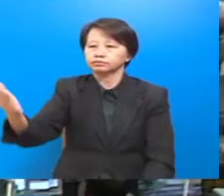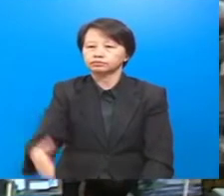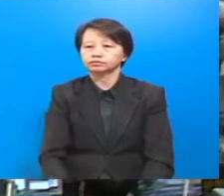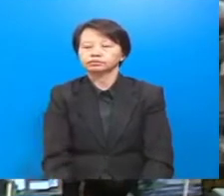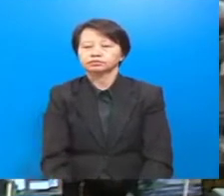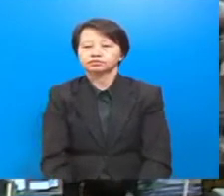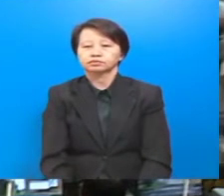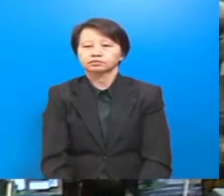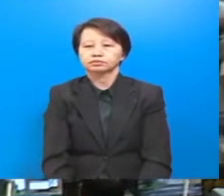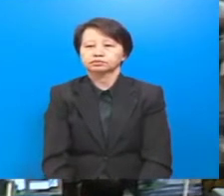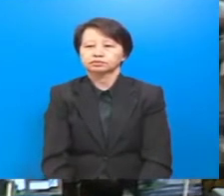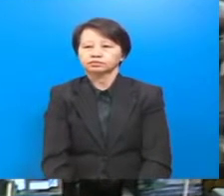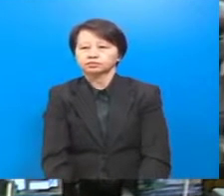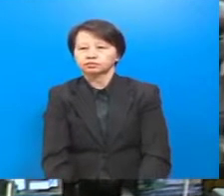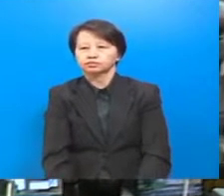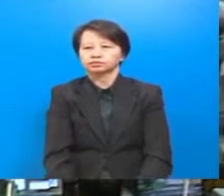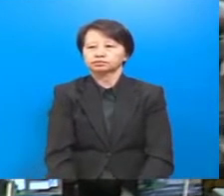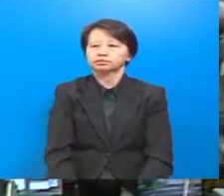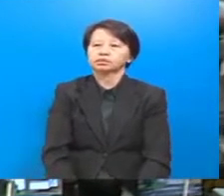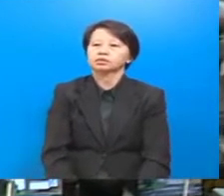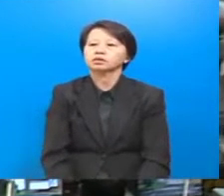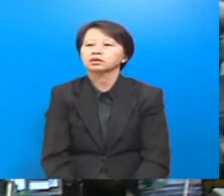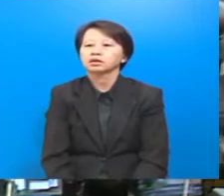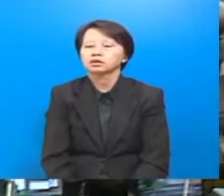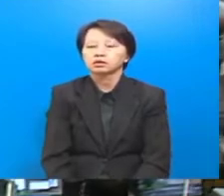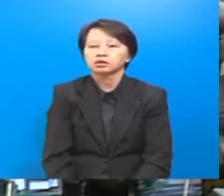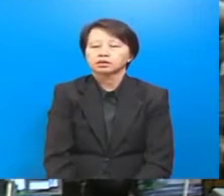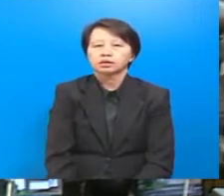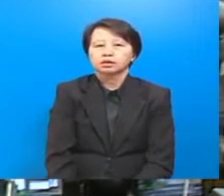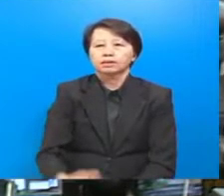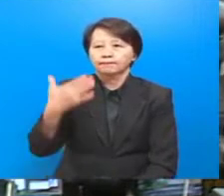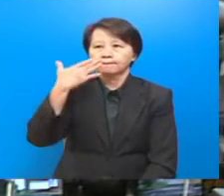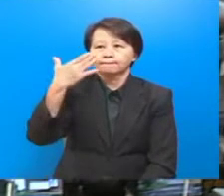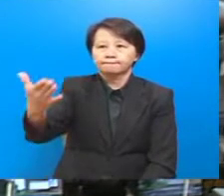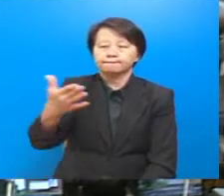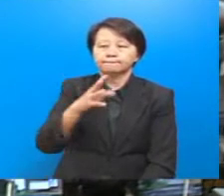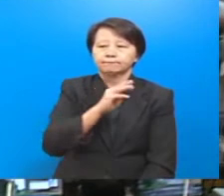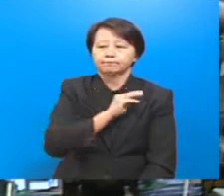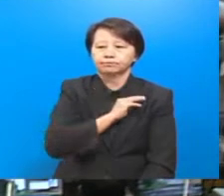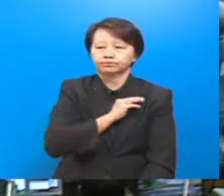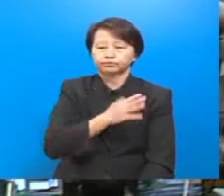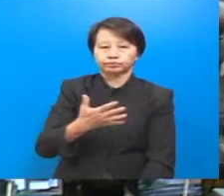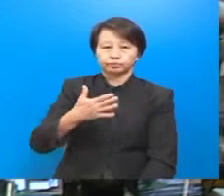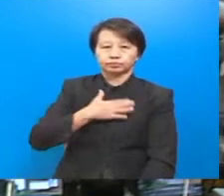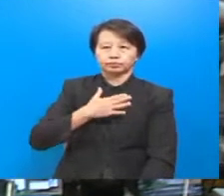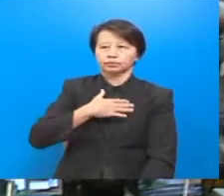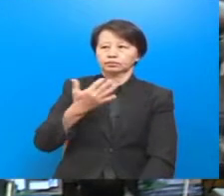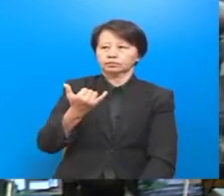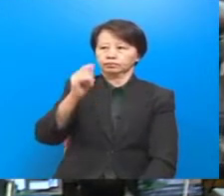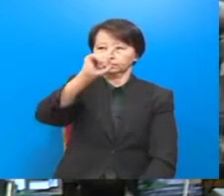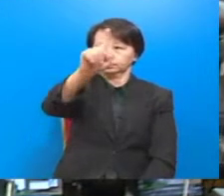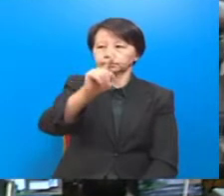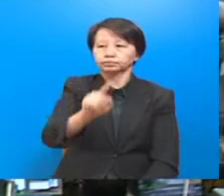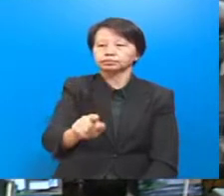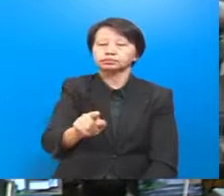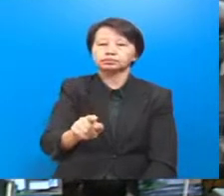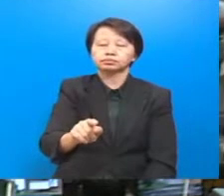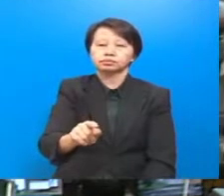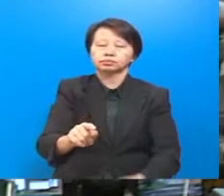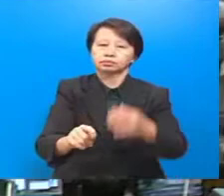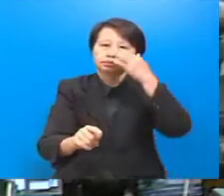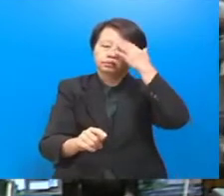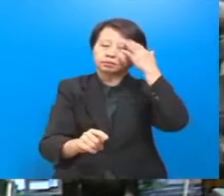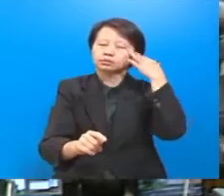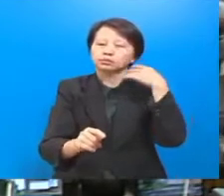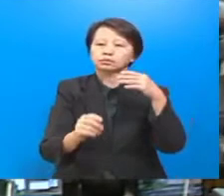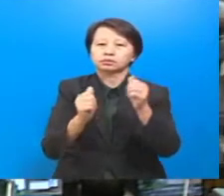tambahan nama makasih ya menteri saran saya ialah oh dengan